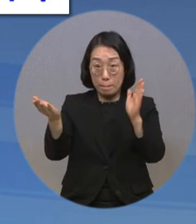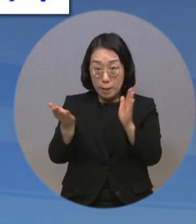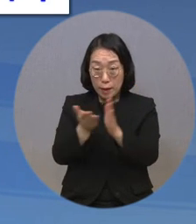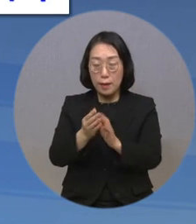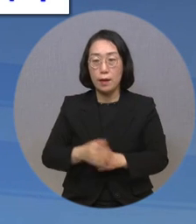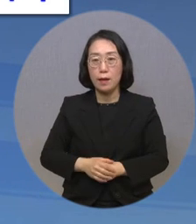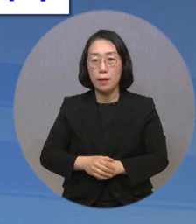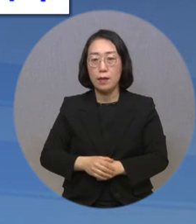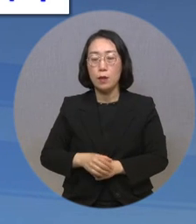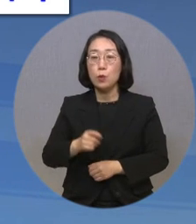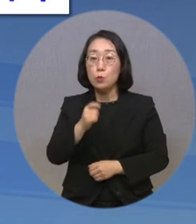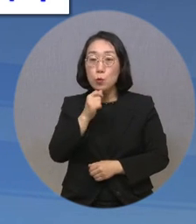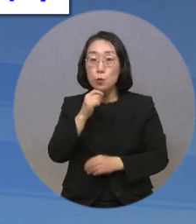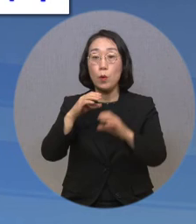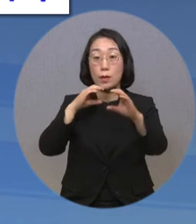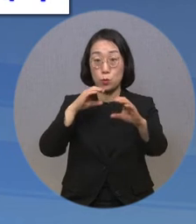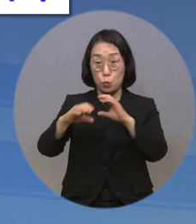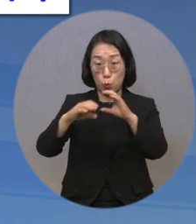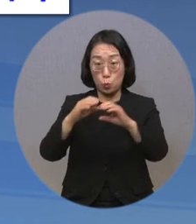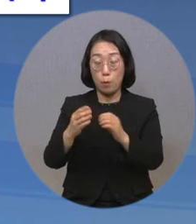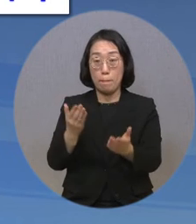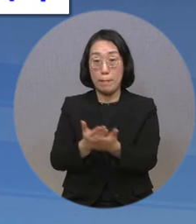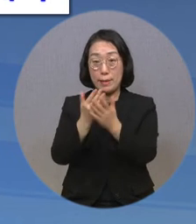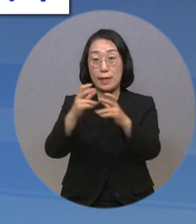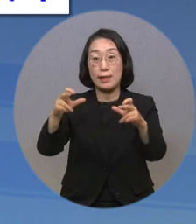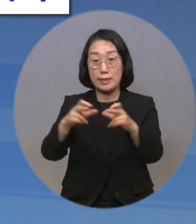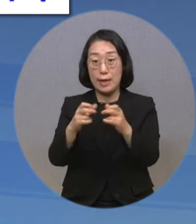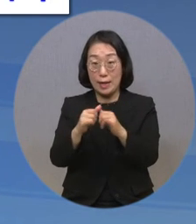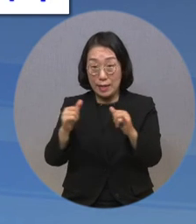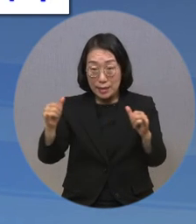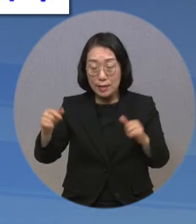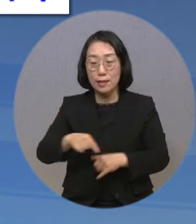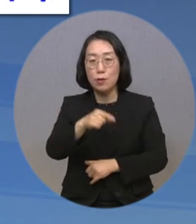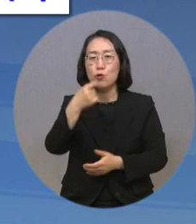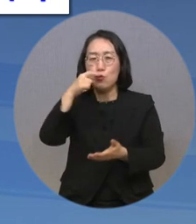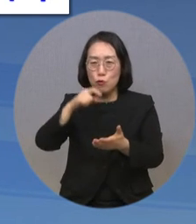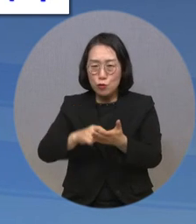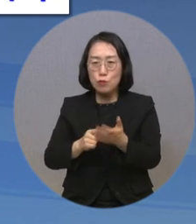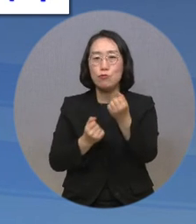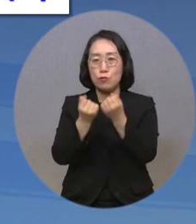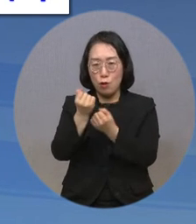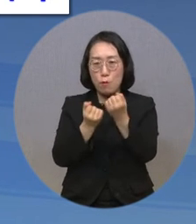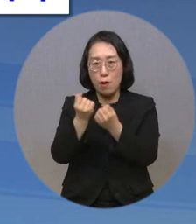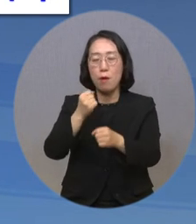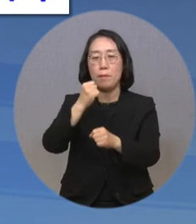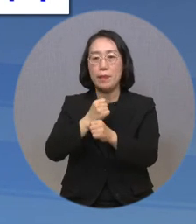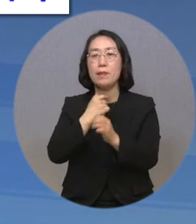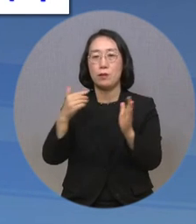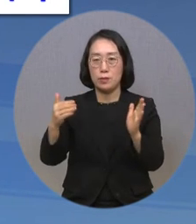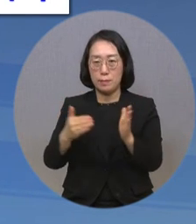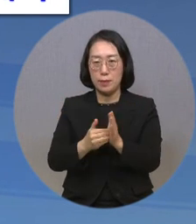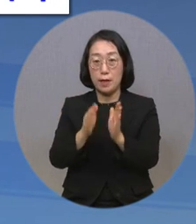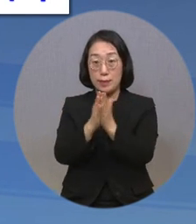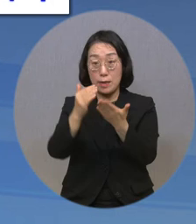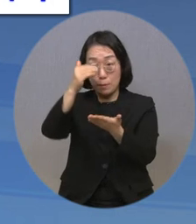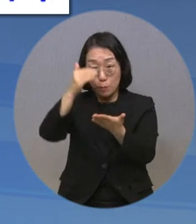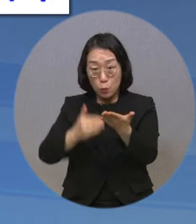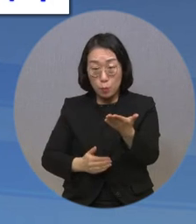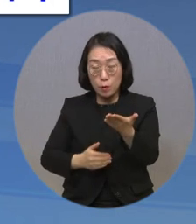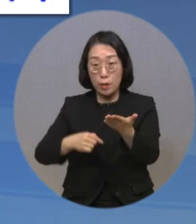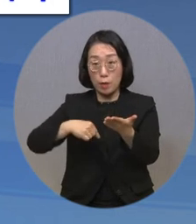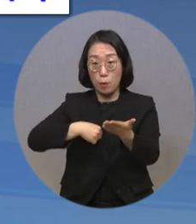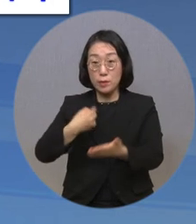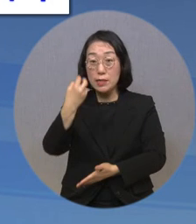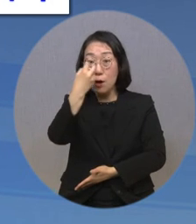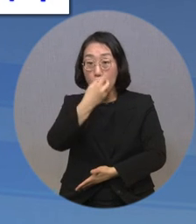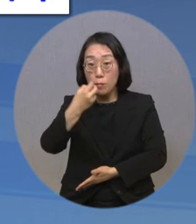소소한 소통은 발달장애인, 정보 취약계층을 위한 쉬운 안내서를 제작했습니다. 책자에는 자가진단키트